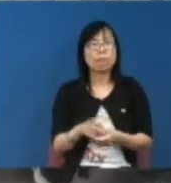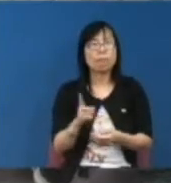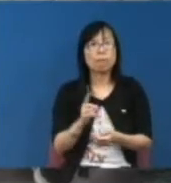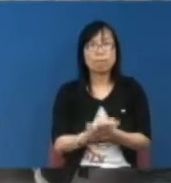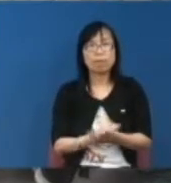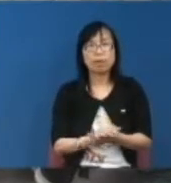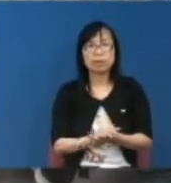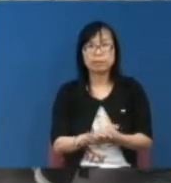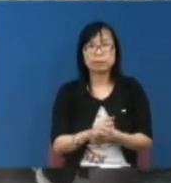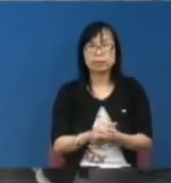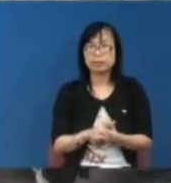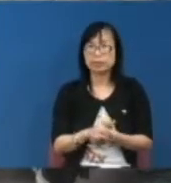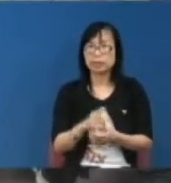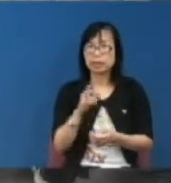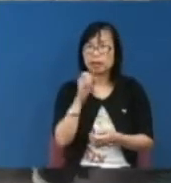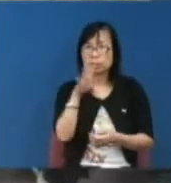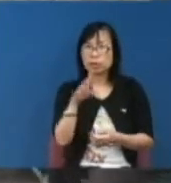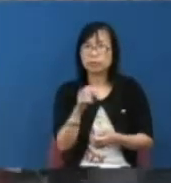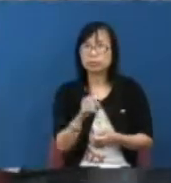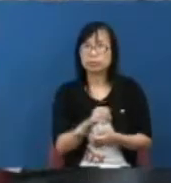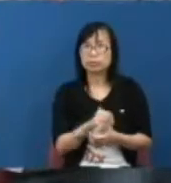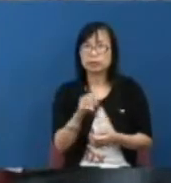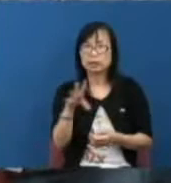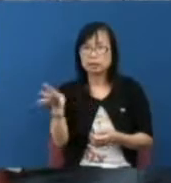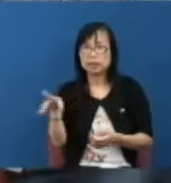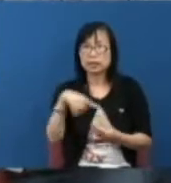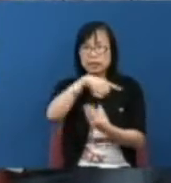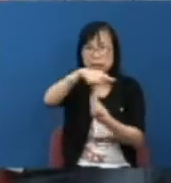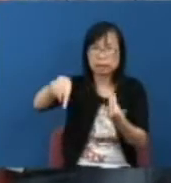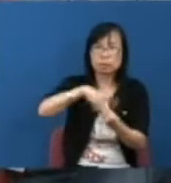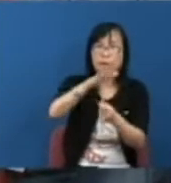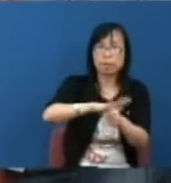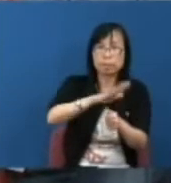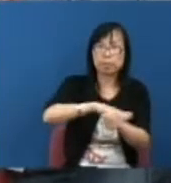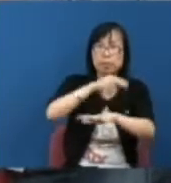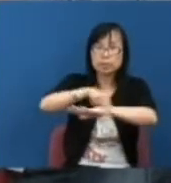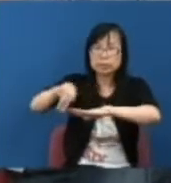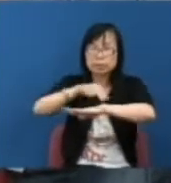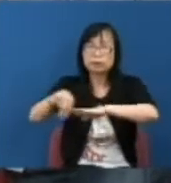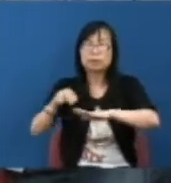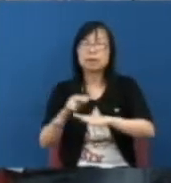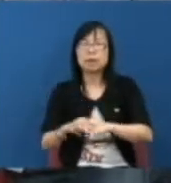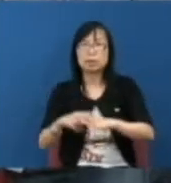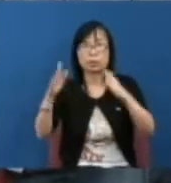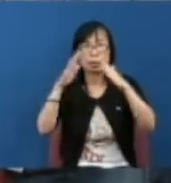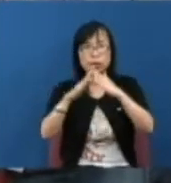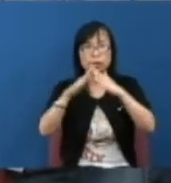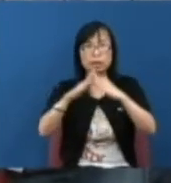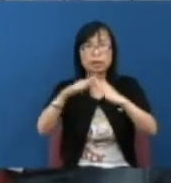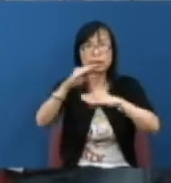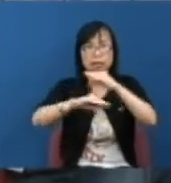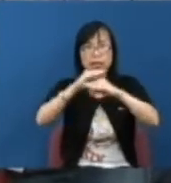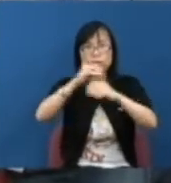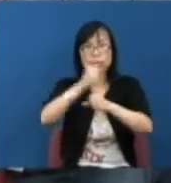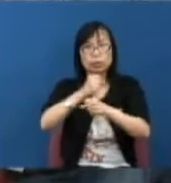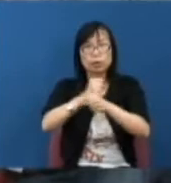幾 彈性。 即係其實講到尾，我哋覺得呢啲咁嘅環保同適宜設施咧，對於一個屋嘅建造啊、成本